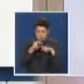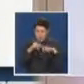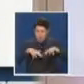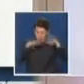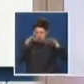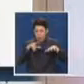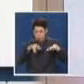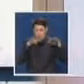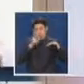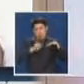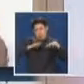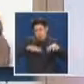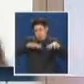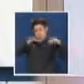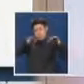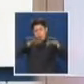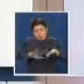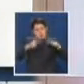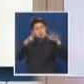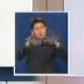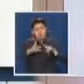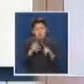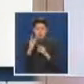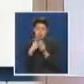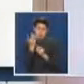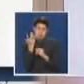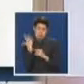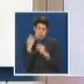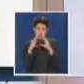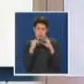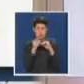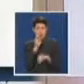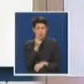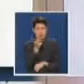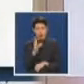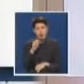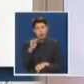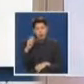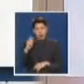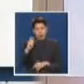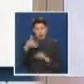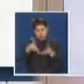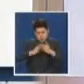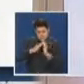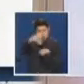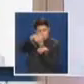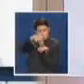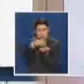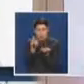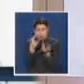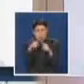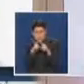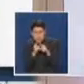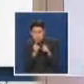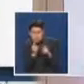มขังอยู่เนี่ยเพราะฉะนั้นในการประชุมคชอ.เมื่อสัปดาห์ที่ผ่านมาเนี่ยก็ได้มีการจัดตั้งหน่วยเคลื่อนที่เร็วด้วยนะครับที่จะเข้าไปเส